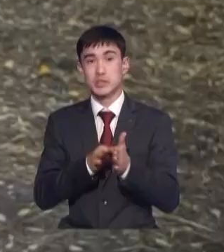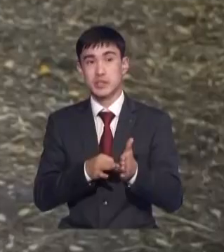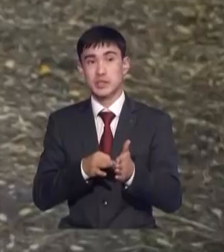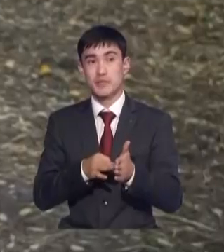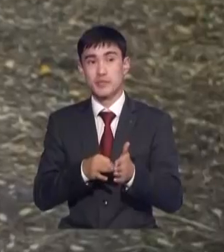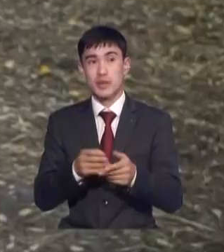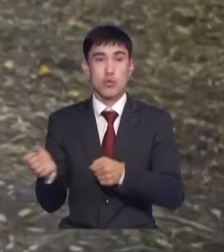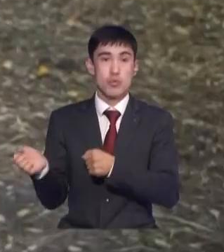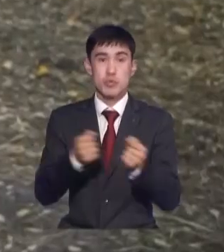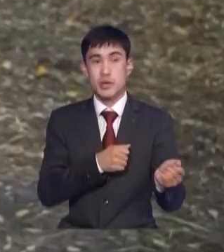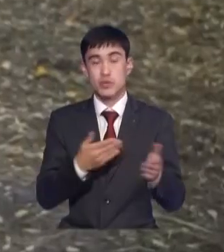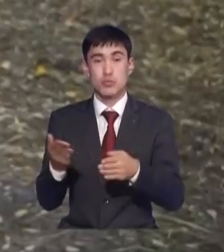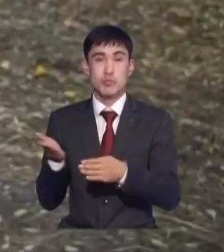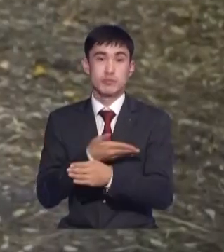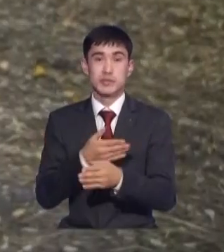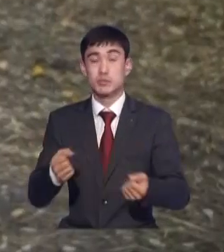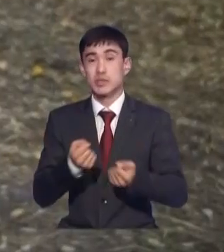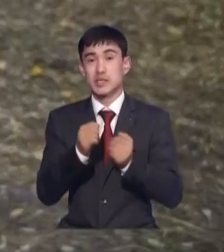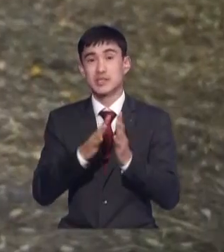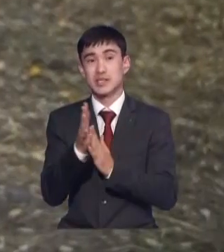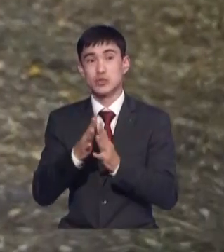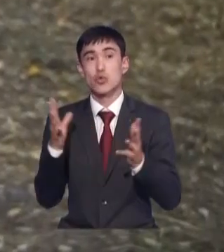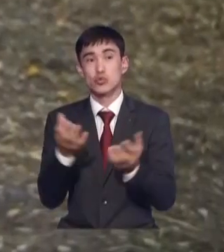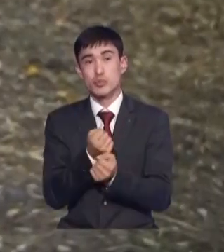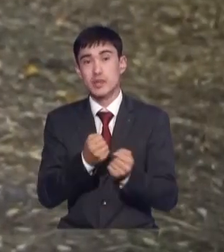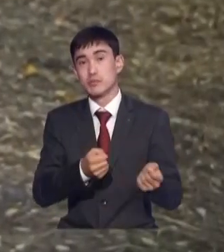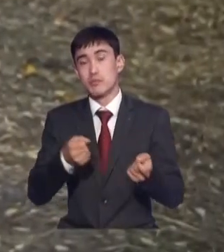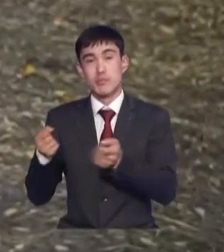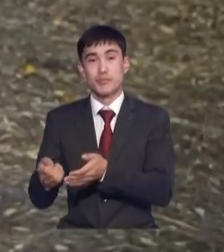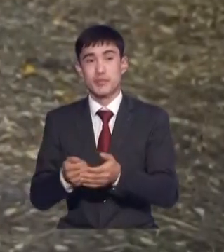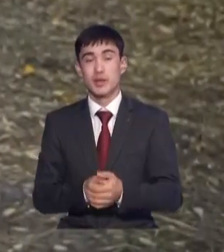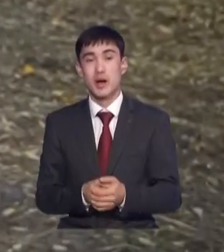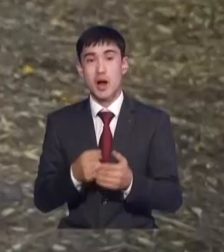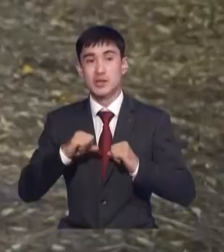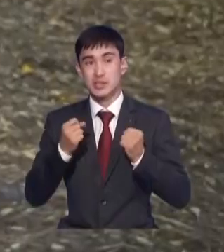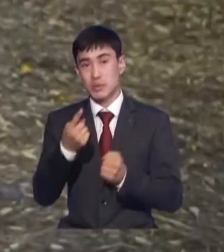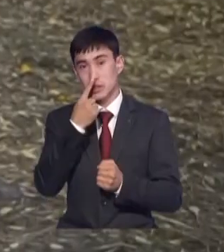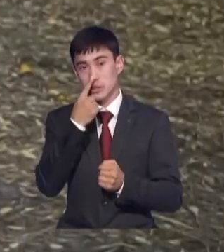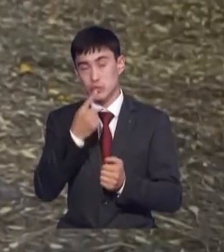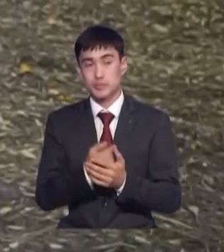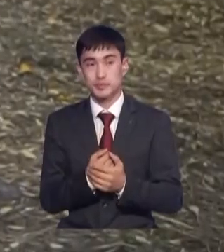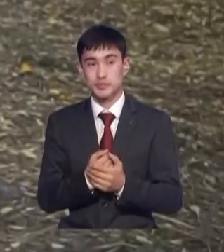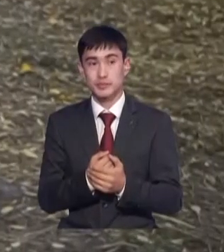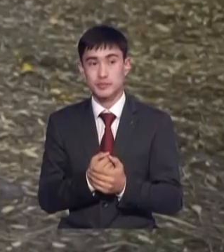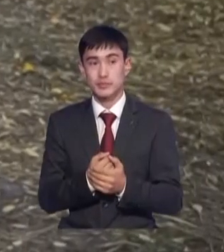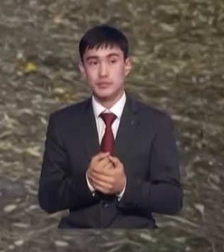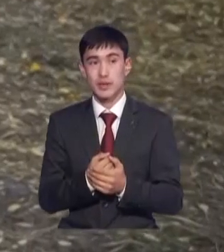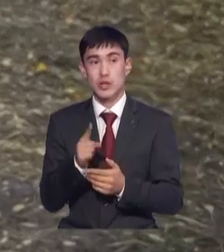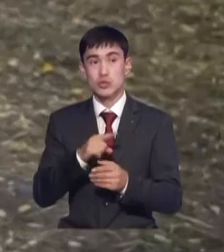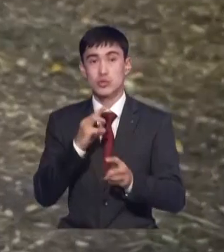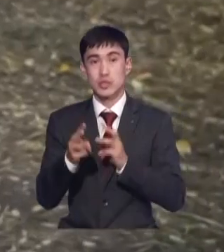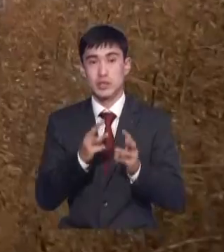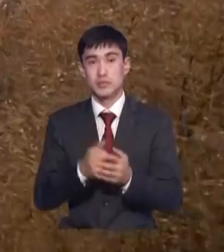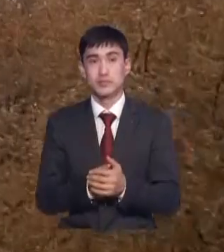давай откидывать, давай спасать сено. Вот что успели спасти, успели. А зима на носу. И вот что